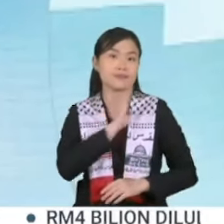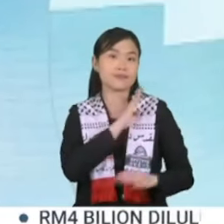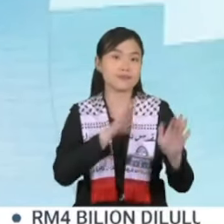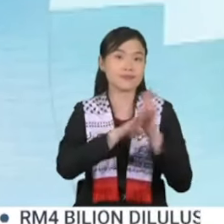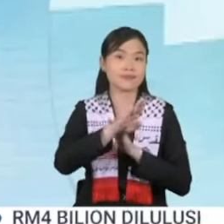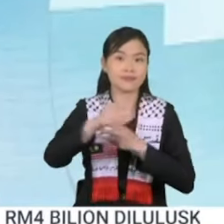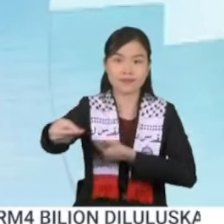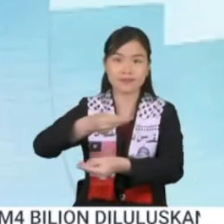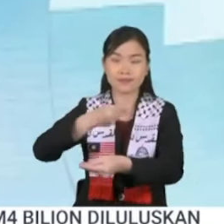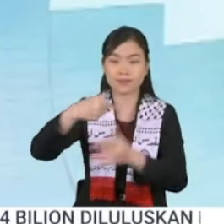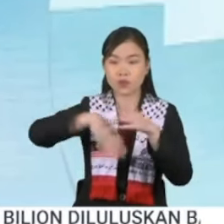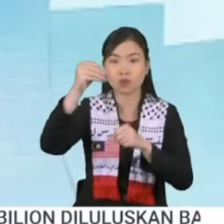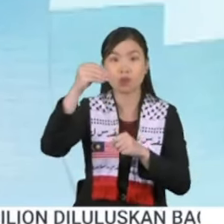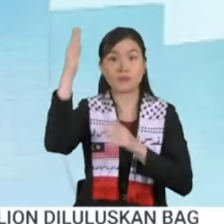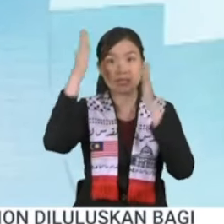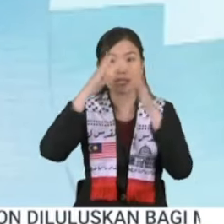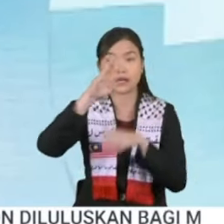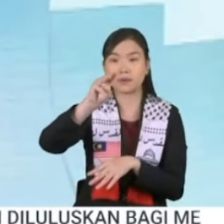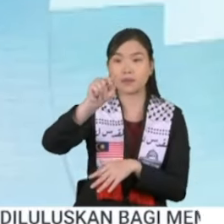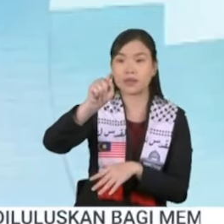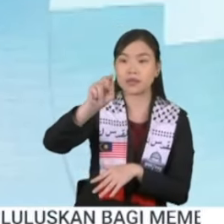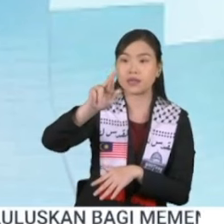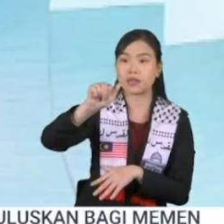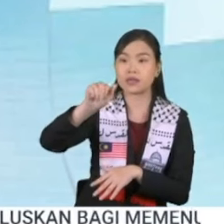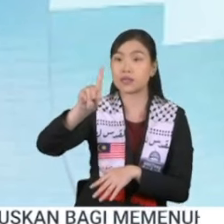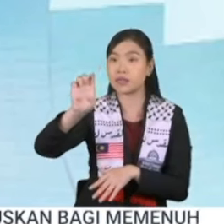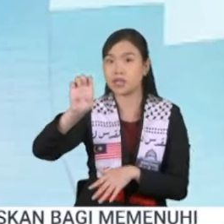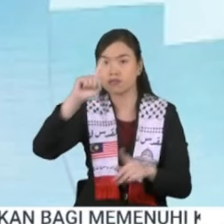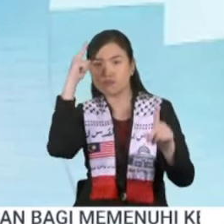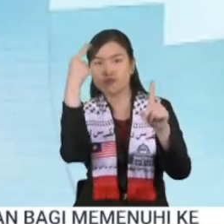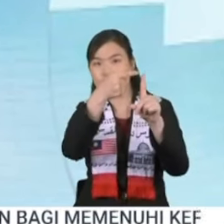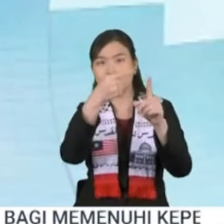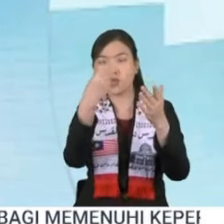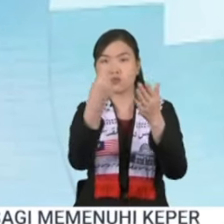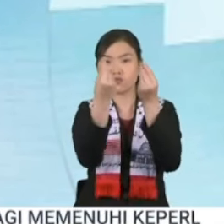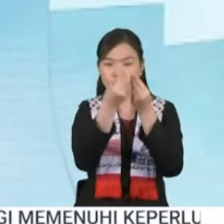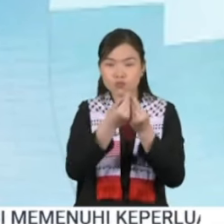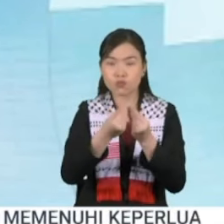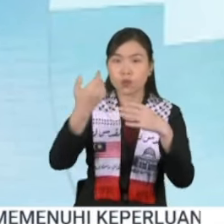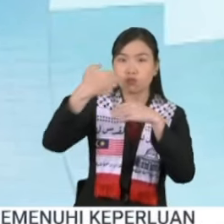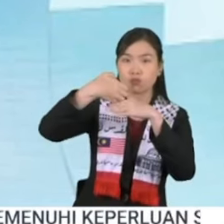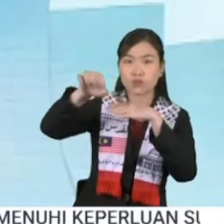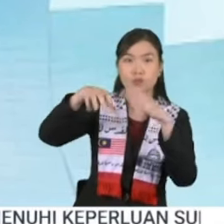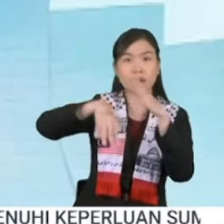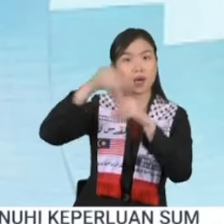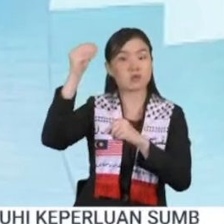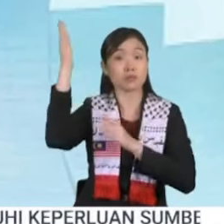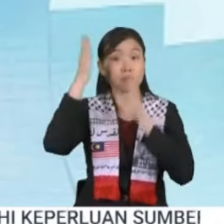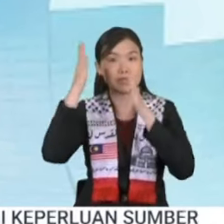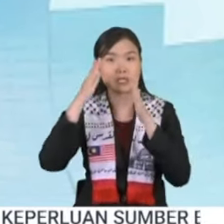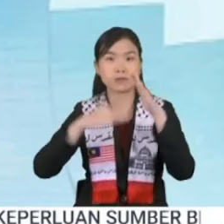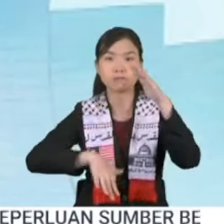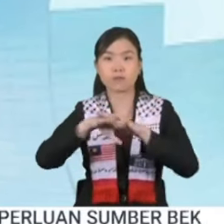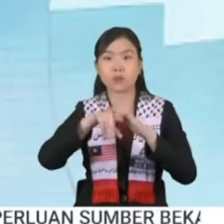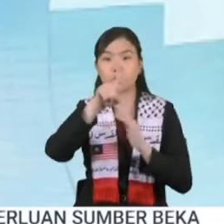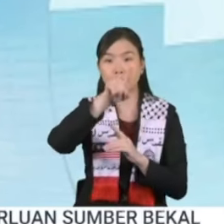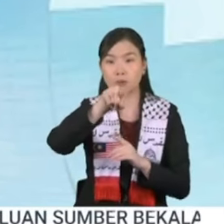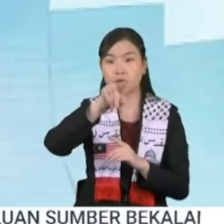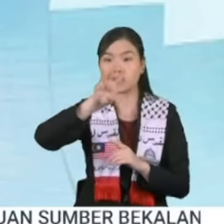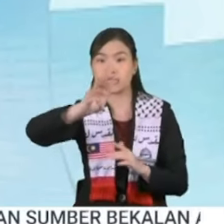Perbadanan Pembangunan Perdagangan Luar Malaysia, MATRADE, sasar jumlah ekspor negara capai nilai 1.6 trilion